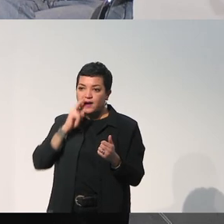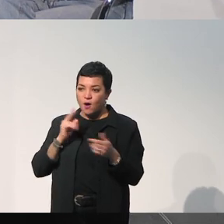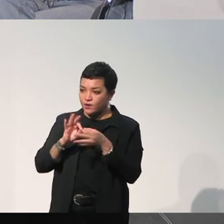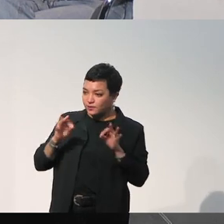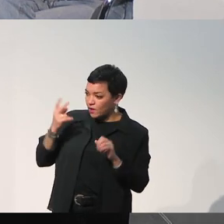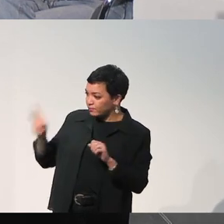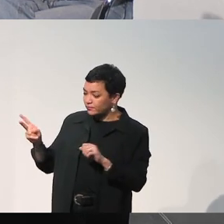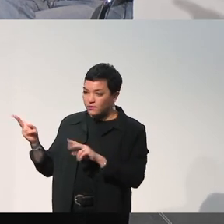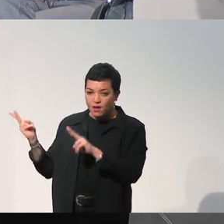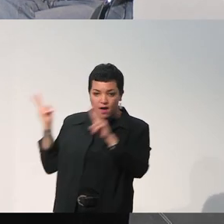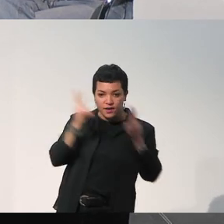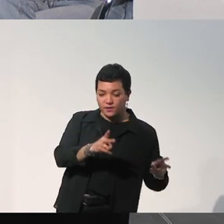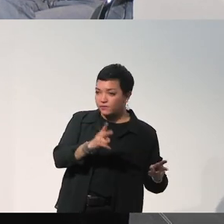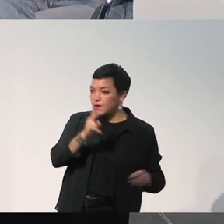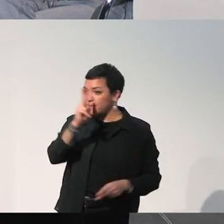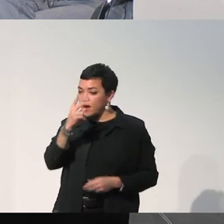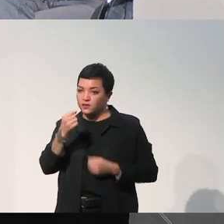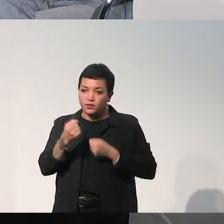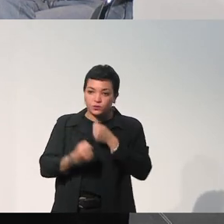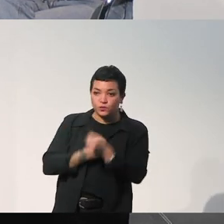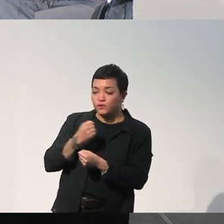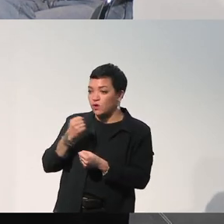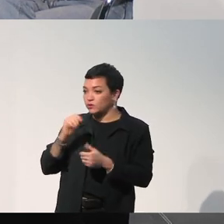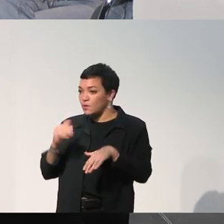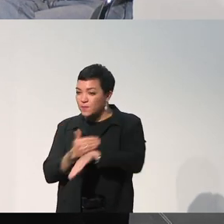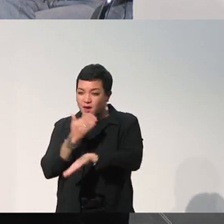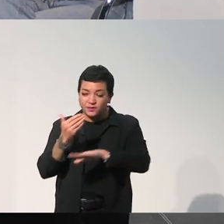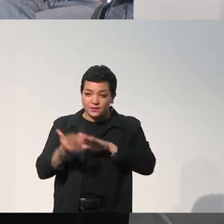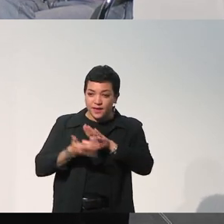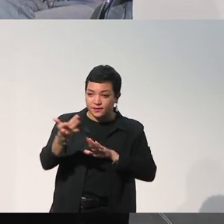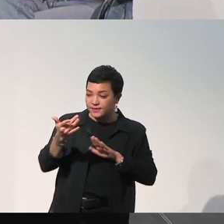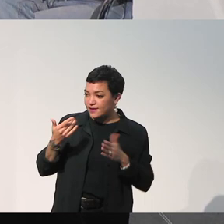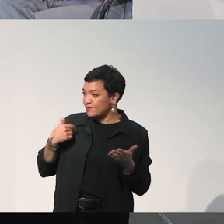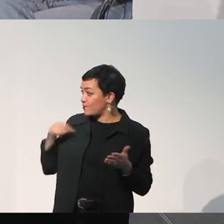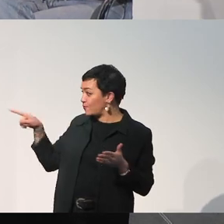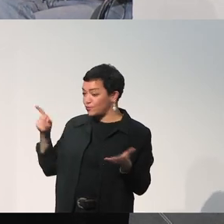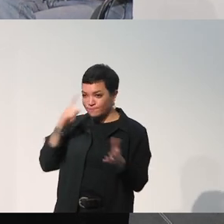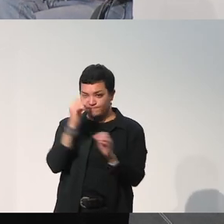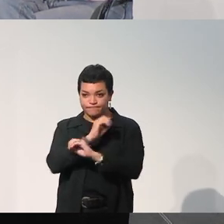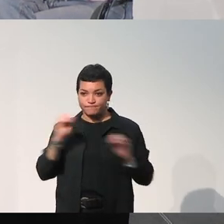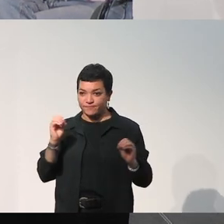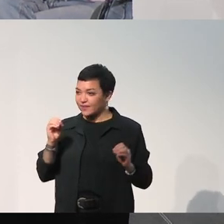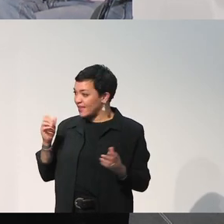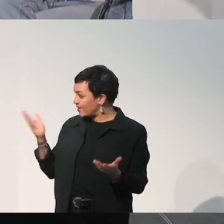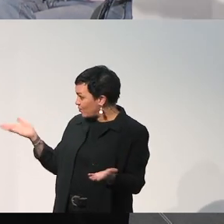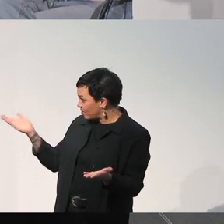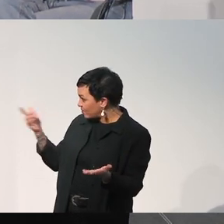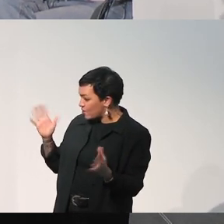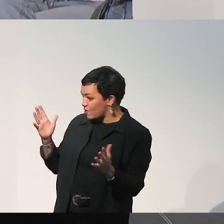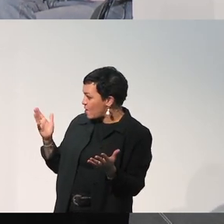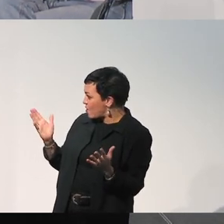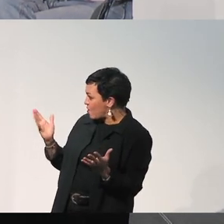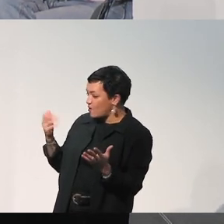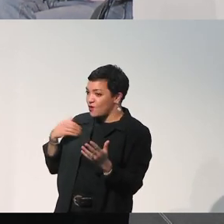et de la souffrance qu'avait été l'exil pour eux. C'est réaliser ça qui vous a fait abandonner l'idée